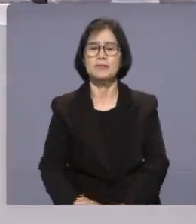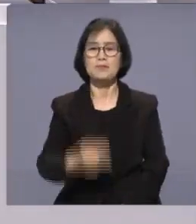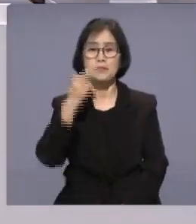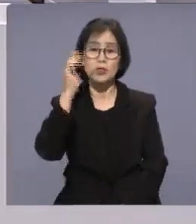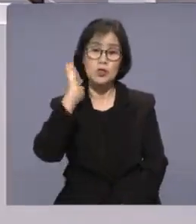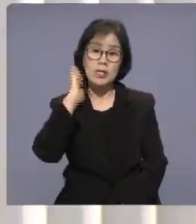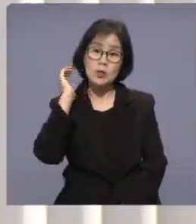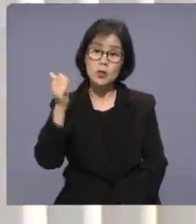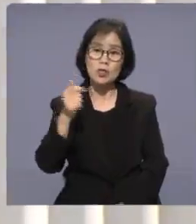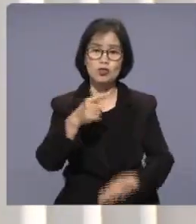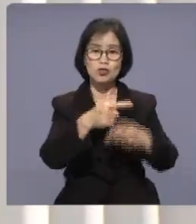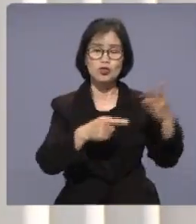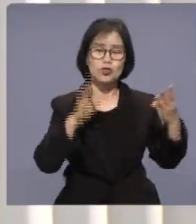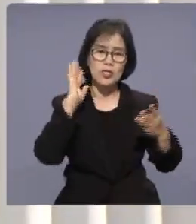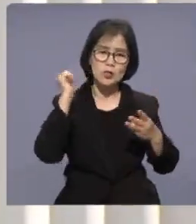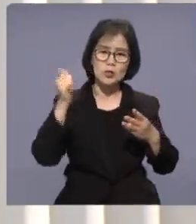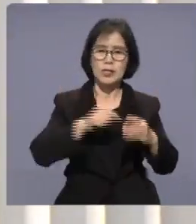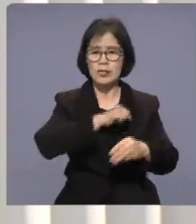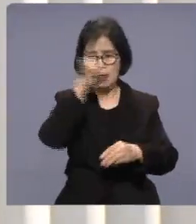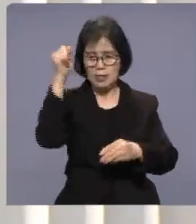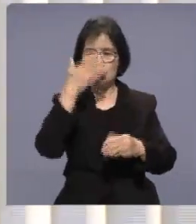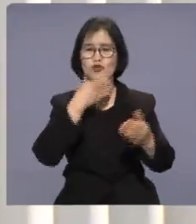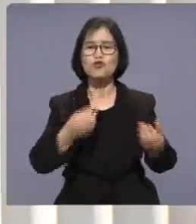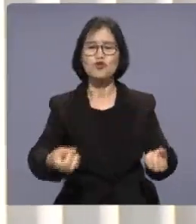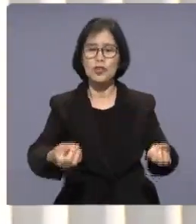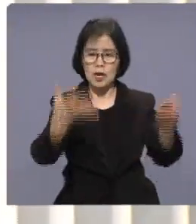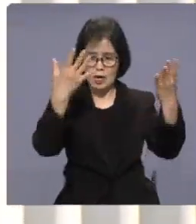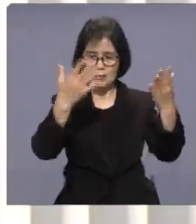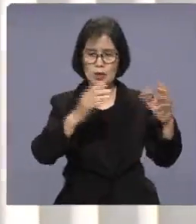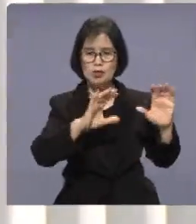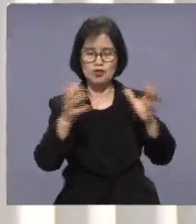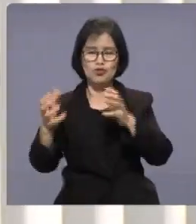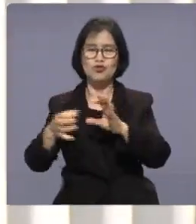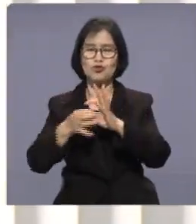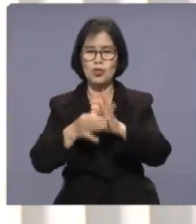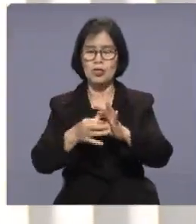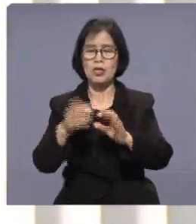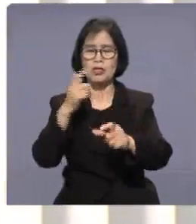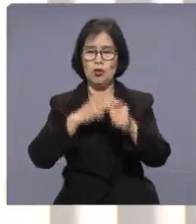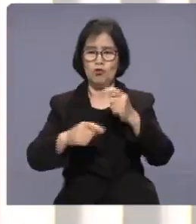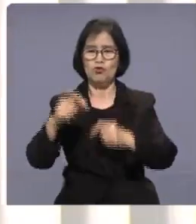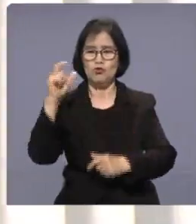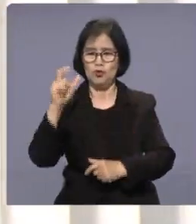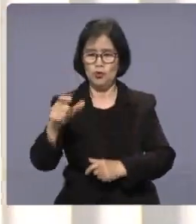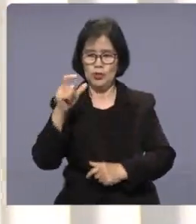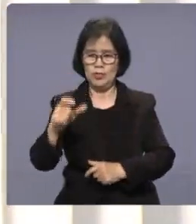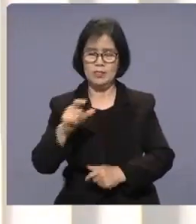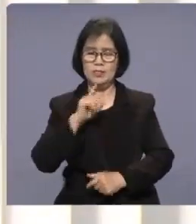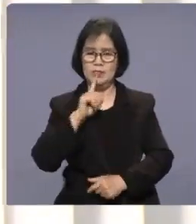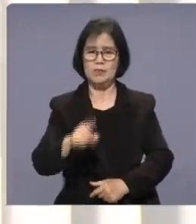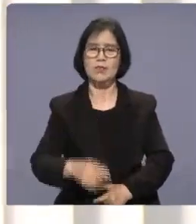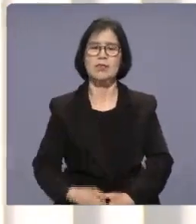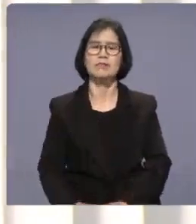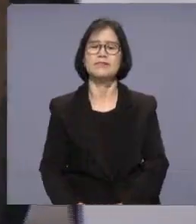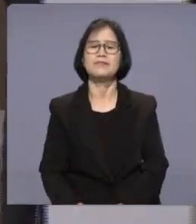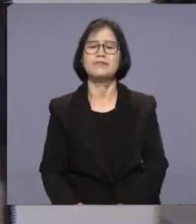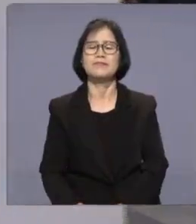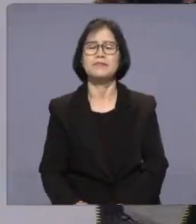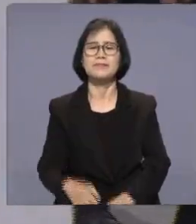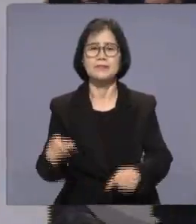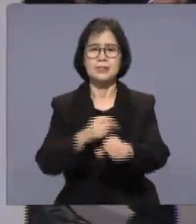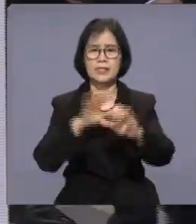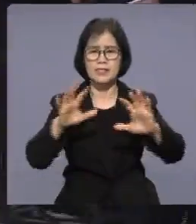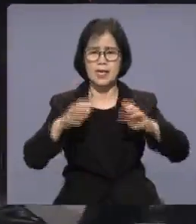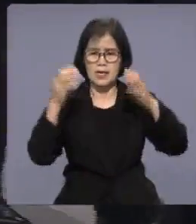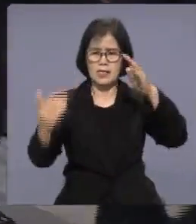대통령은 우선 윤 대통령의 당선을 축하하며 양국 관계가 더욱 돈독해질 것이라고 말했습니다. 특히